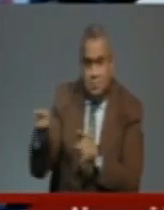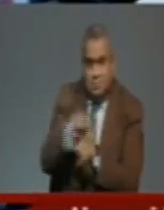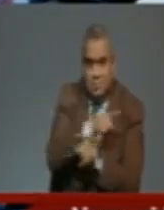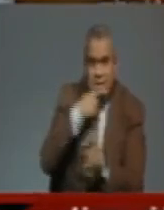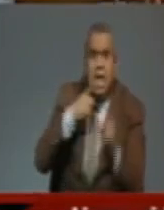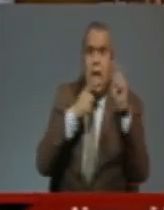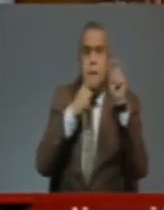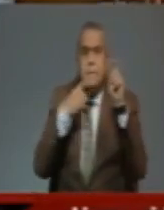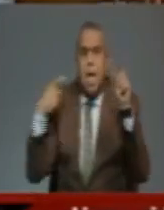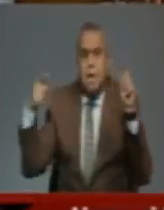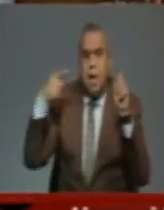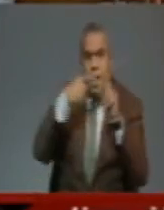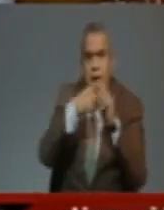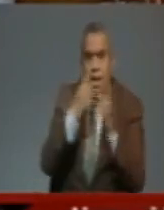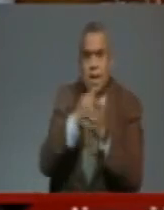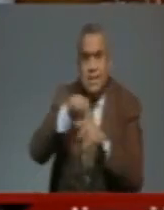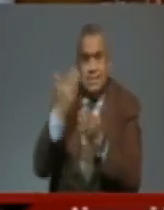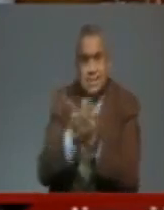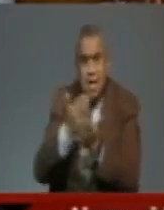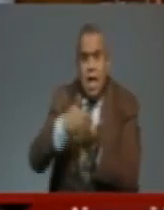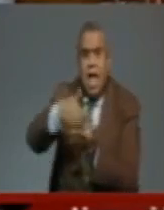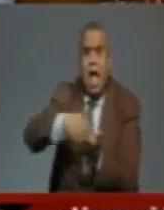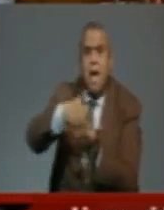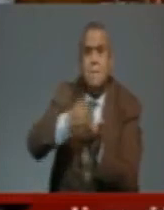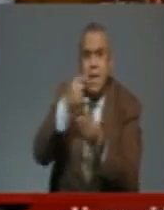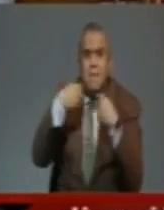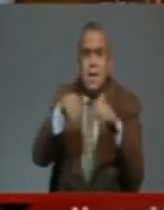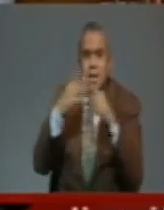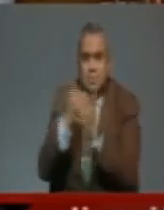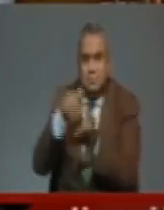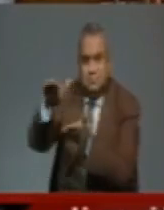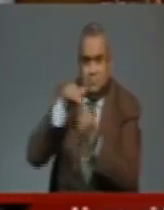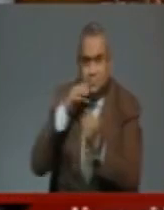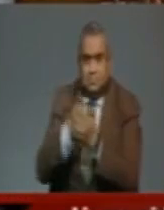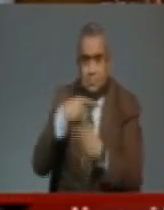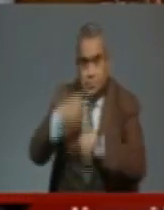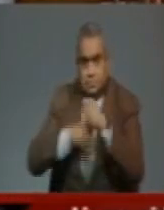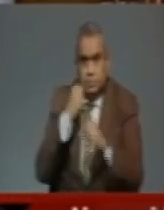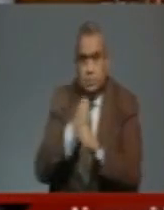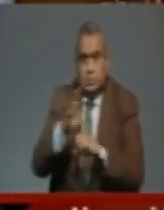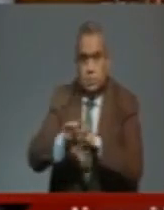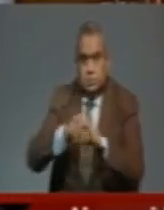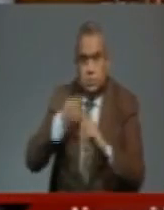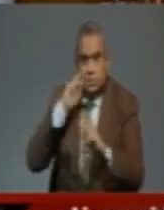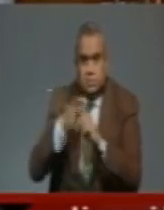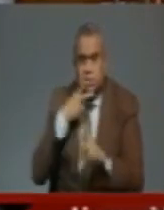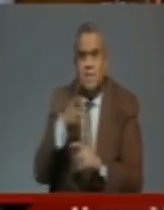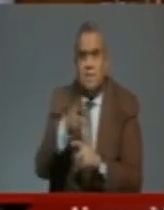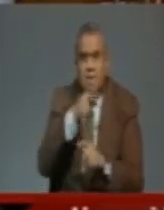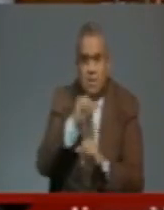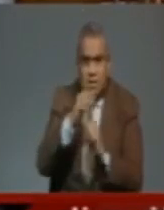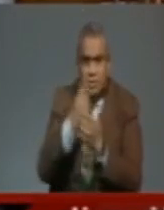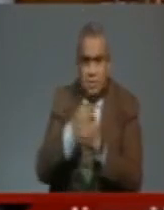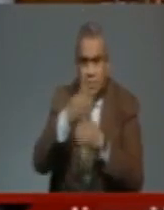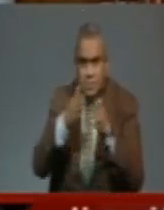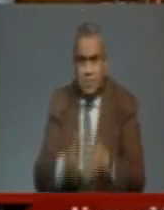ليها القمح. ده نسبة تنفيذ يا فندم 100% وشغال، وسيادتك هتشرفه بتاع فيديو. ده يا فندم العمارة اللي سيادتك كنت